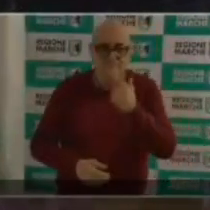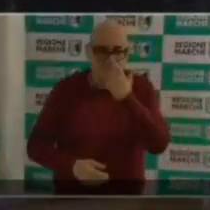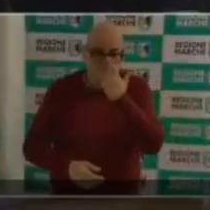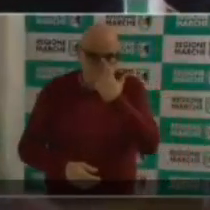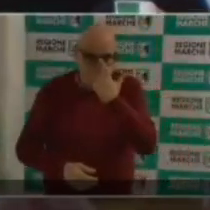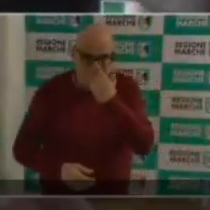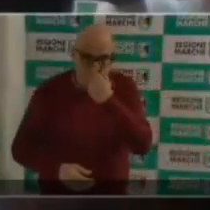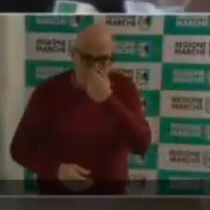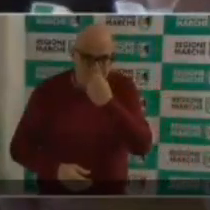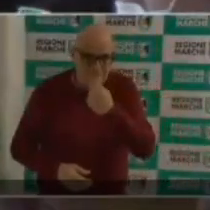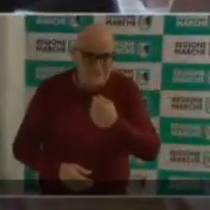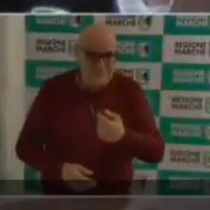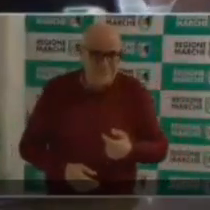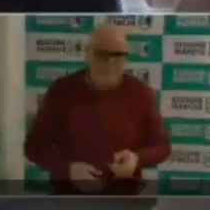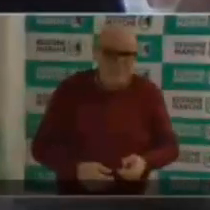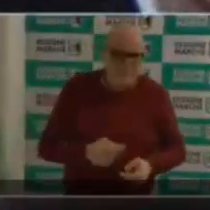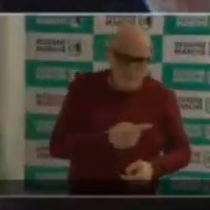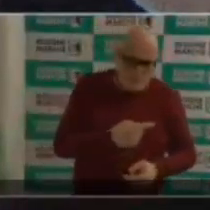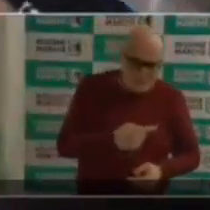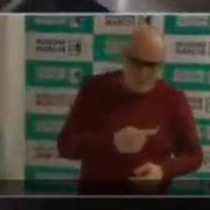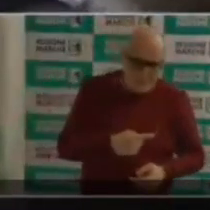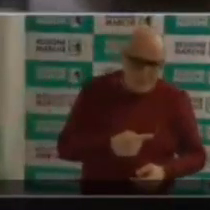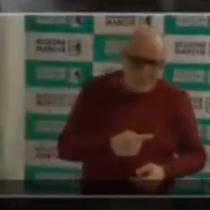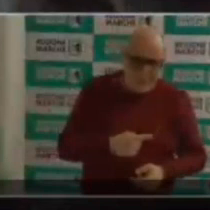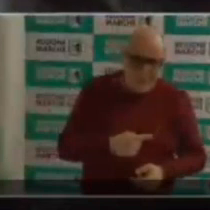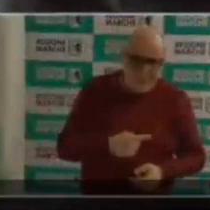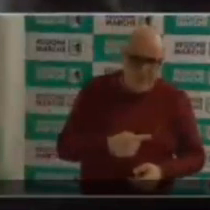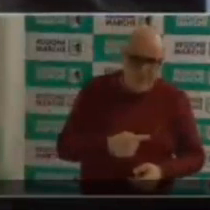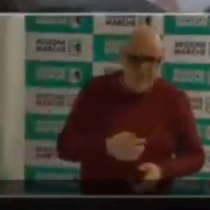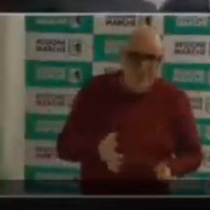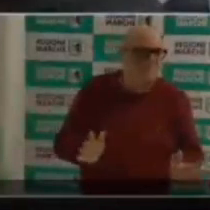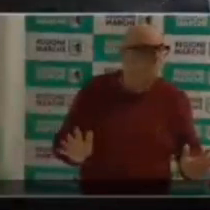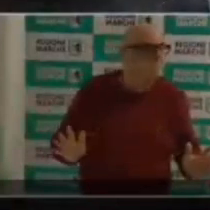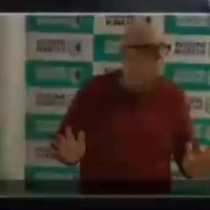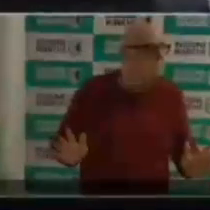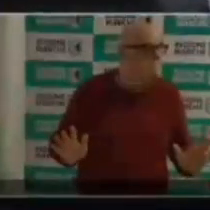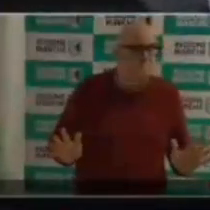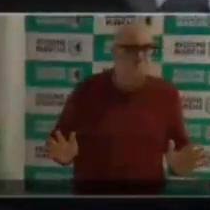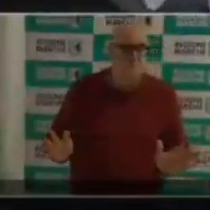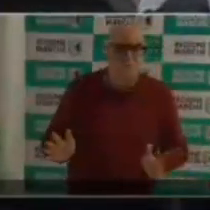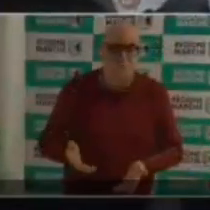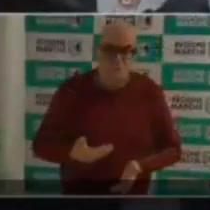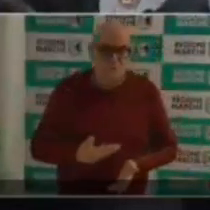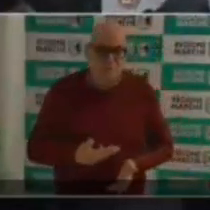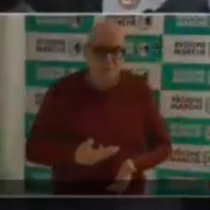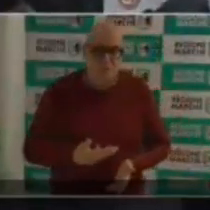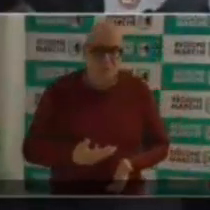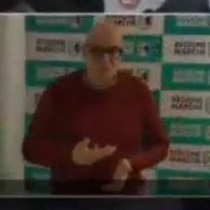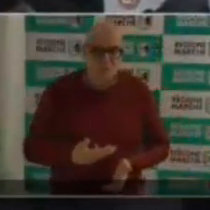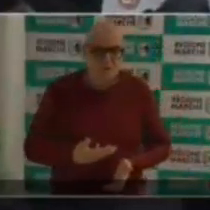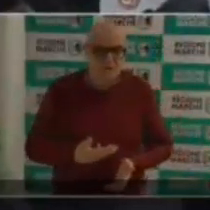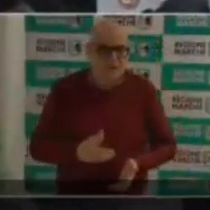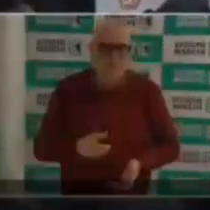Grazie Andrea, adesso cederei la parola ad Alfonso, che entrerà ancora più nel dettaglio magari,